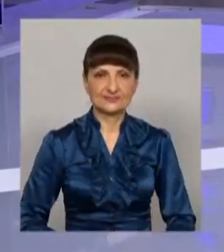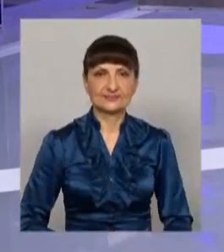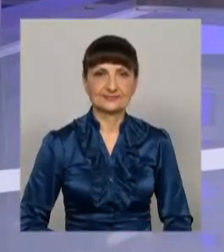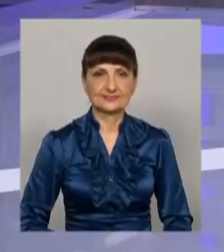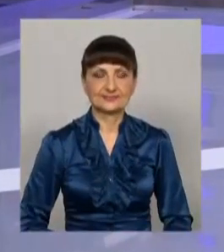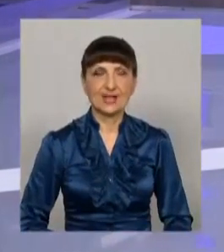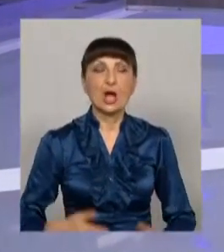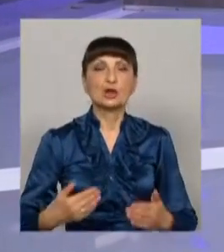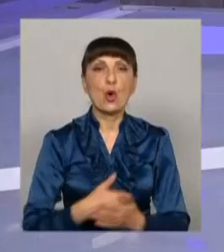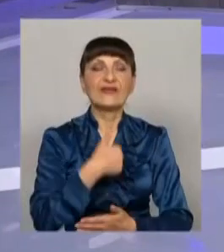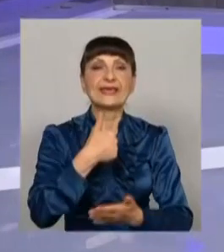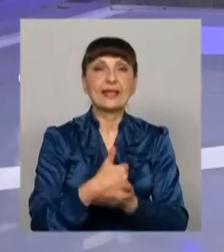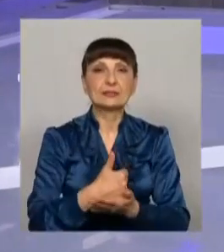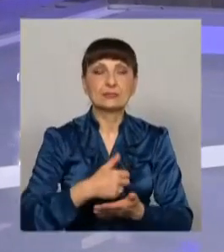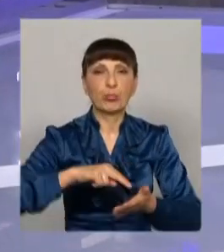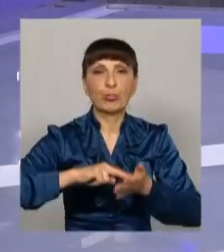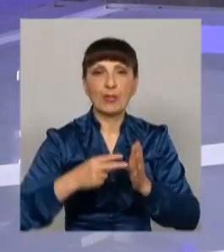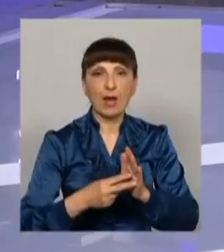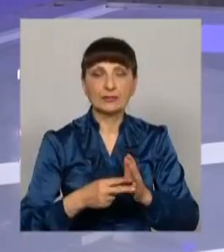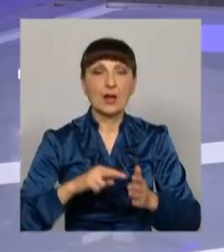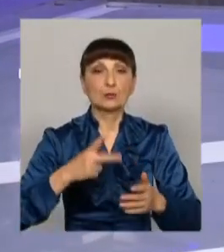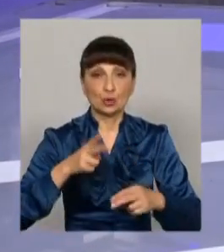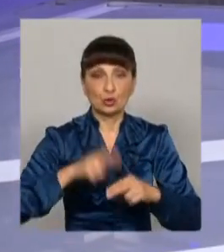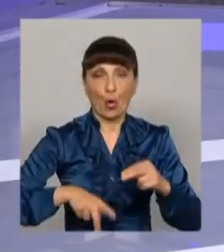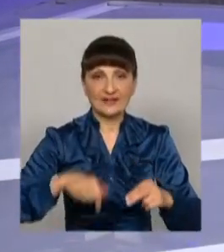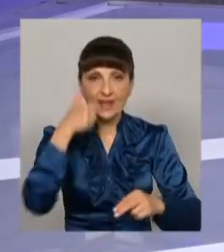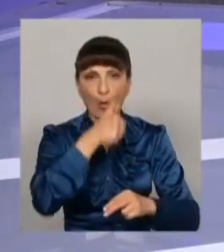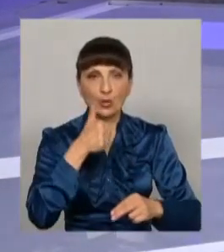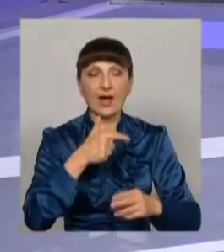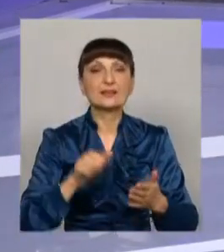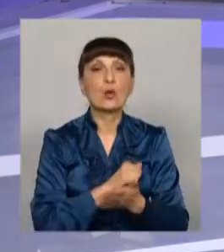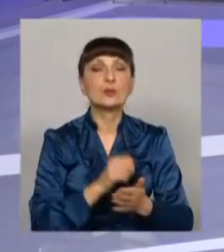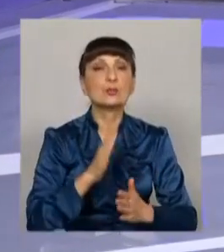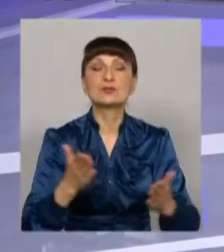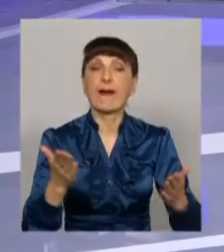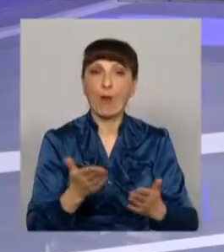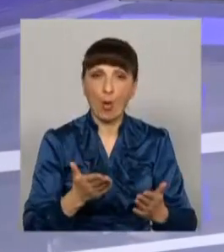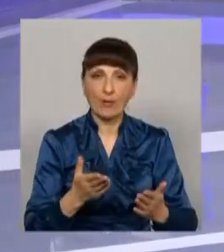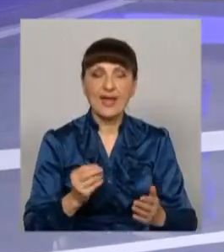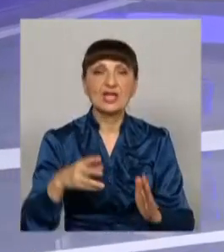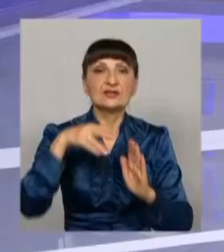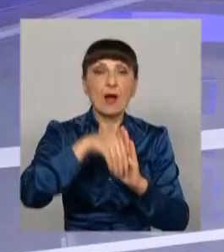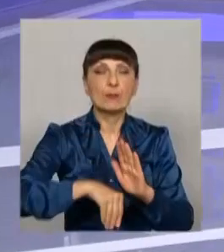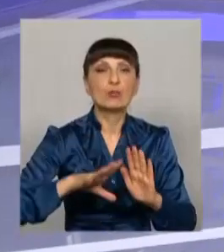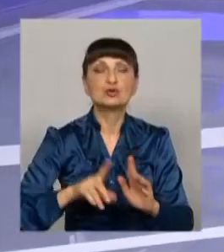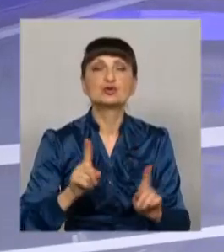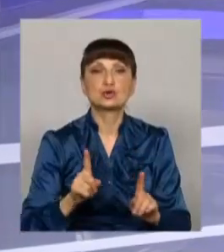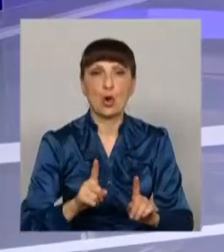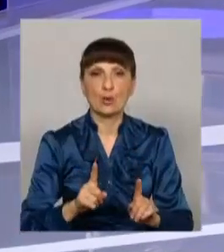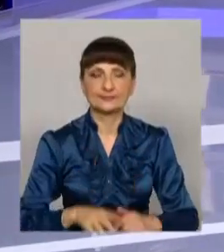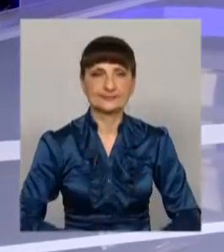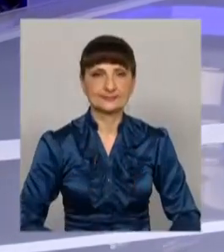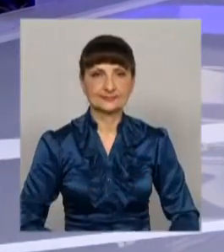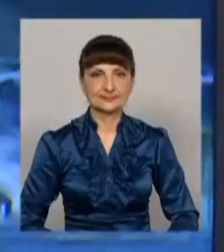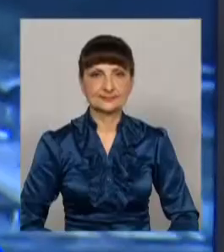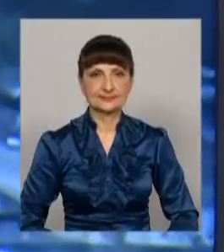Скажите, пожалуйста, вот новый генплан Алматы обещает завершить до конца этого года. Вот каким будет документ и что в него планируется внести? Ну, прежде